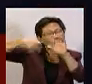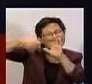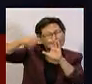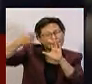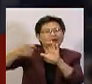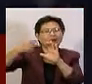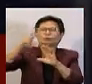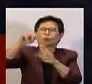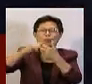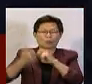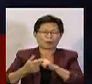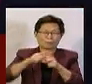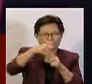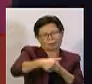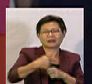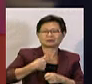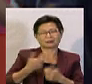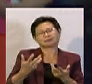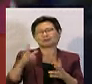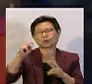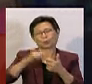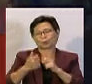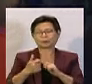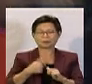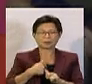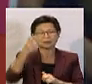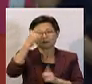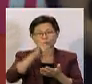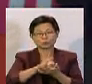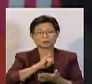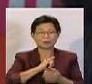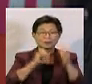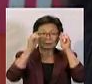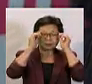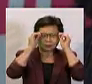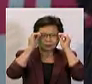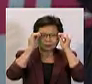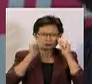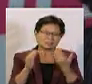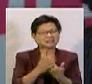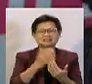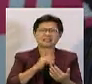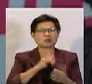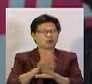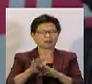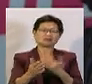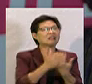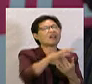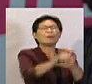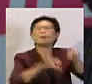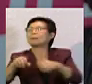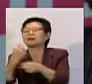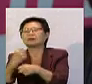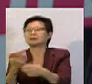orang kata tak ada masalah dari segi pembayaran semua. Sebab itu Anzalna bukan senang-senang ambil job daripada